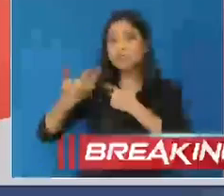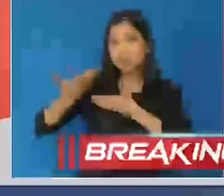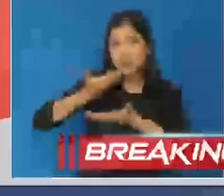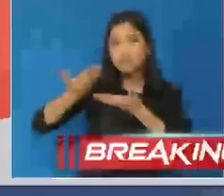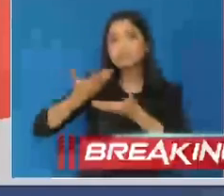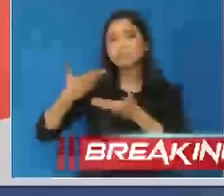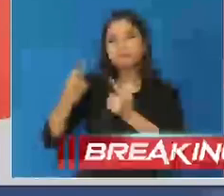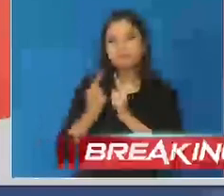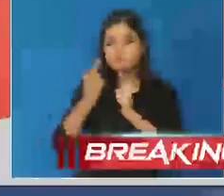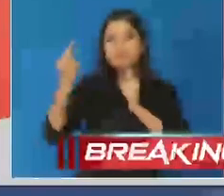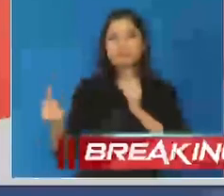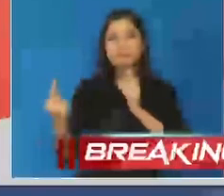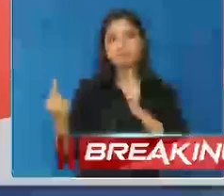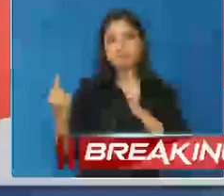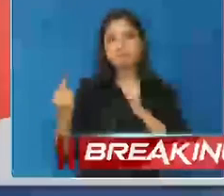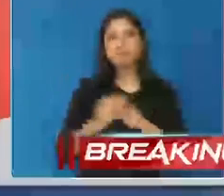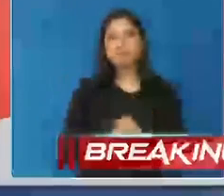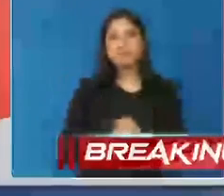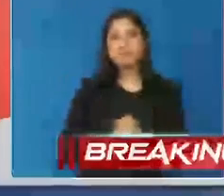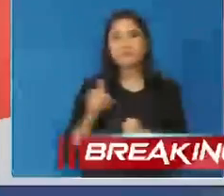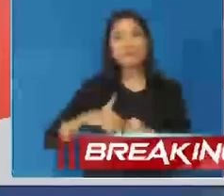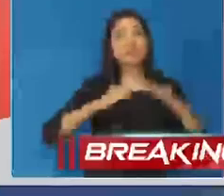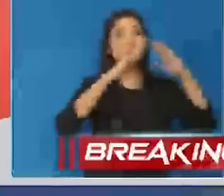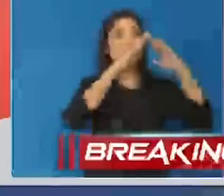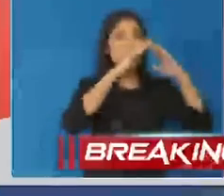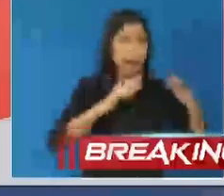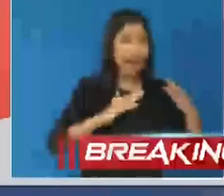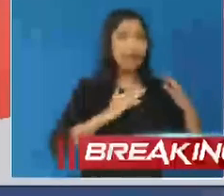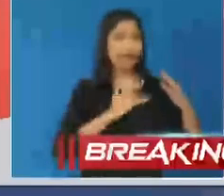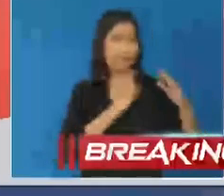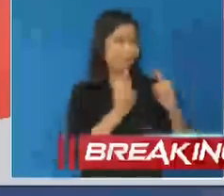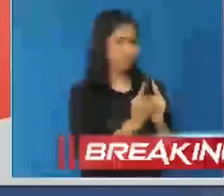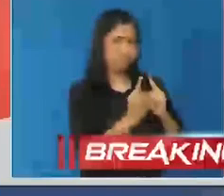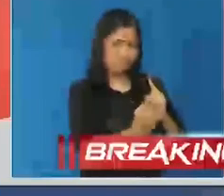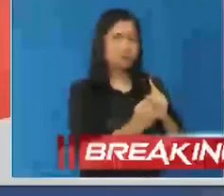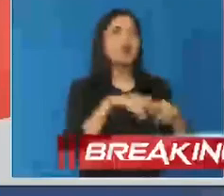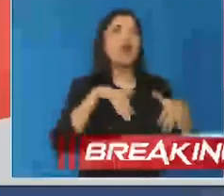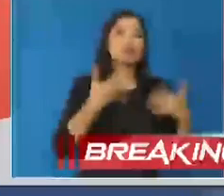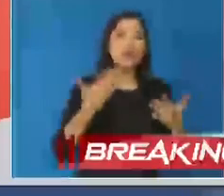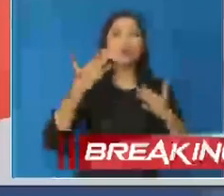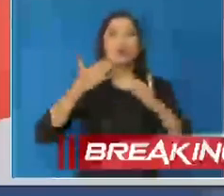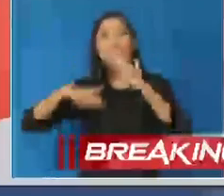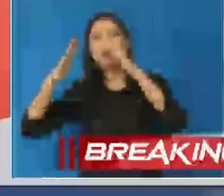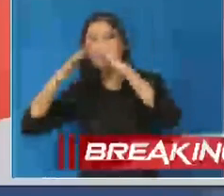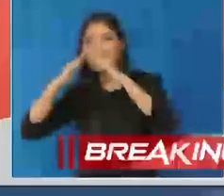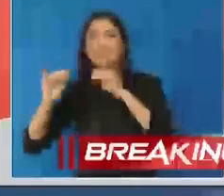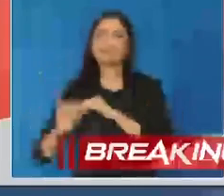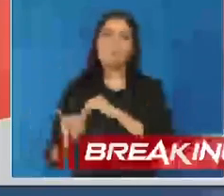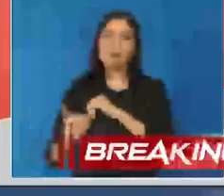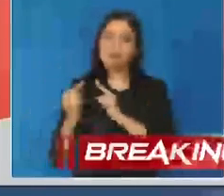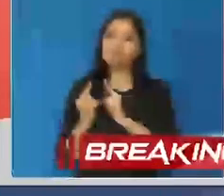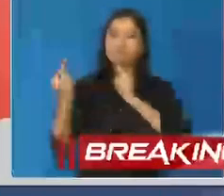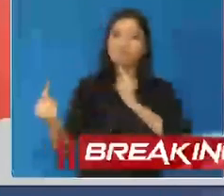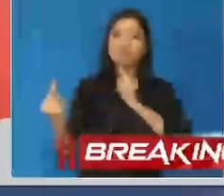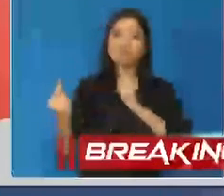siapapun baik itu di rumah maupun di luar rumah Hai yang menjadi keprihatinan